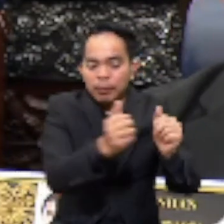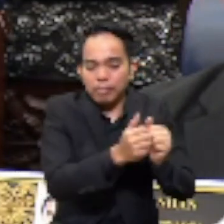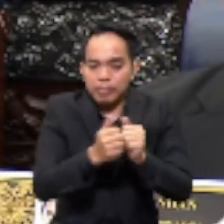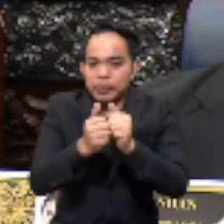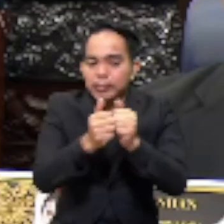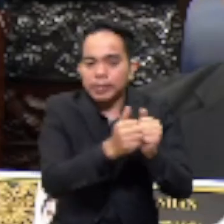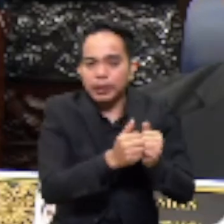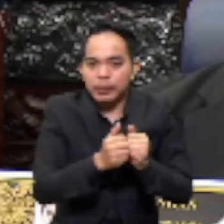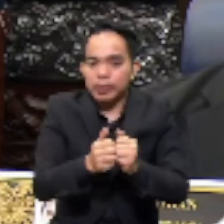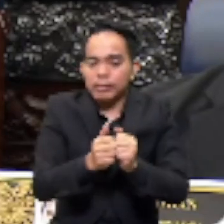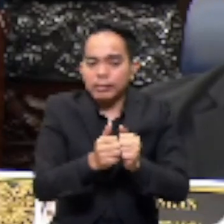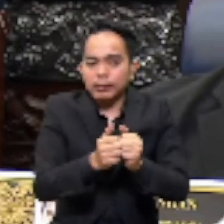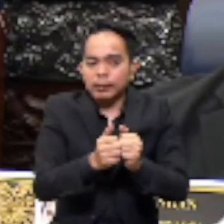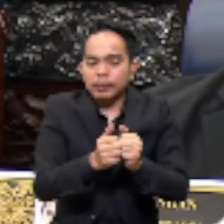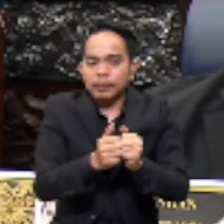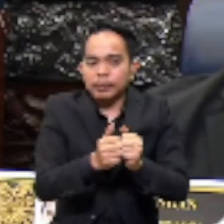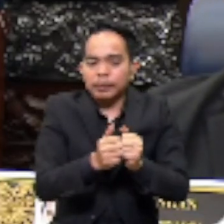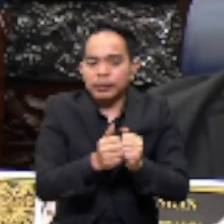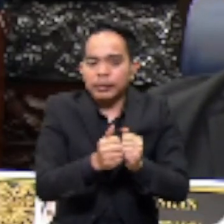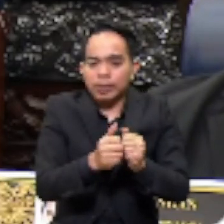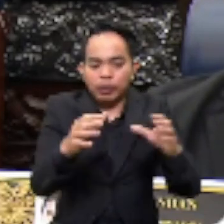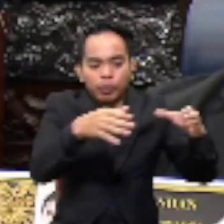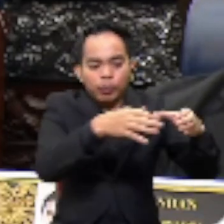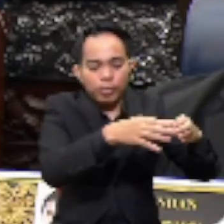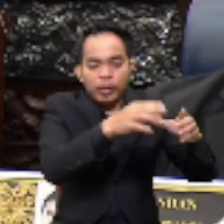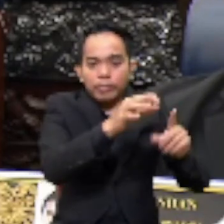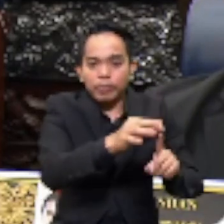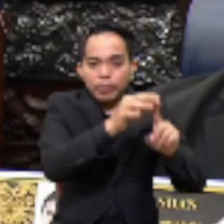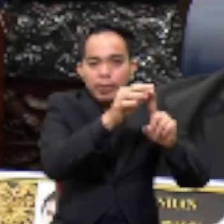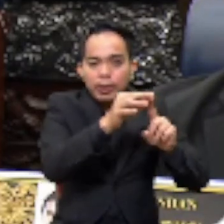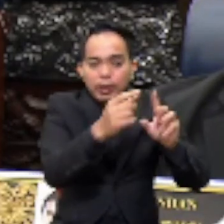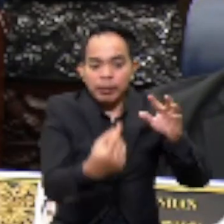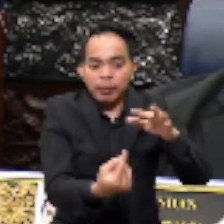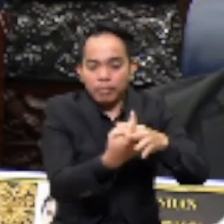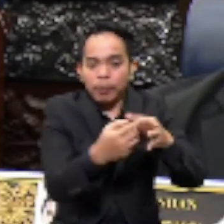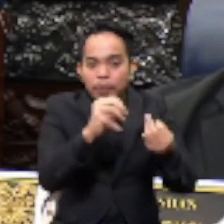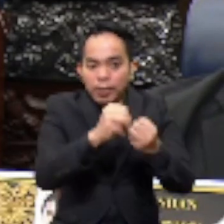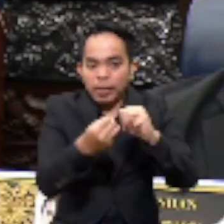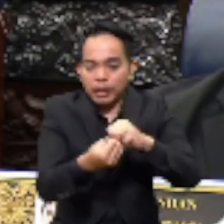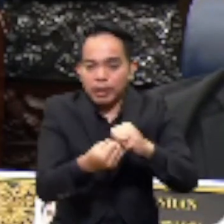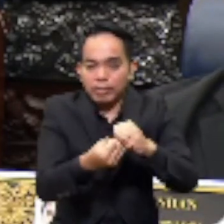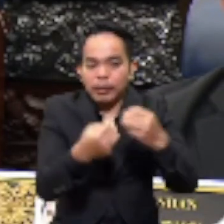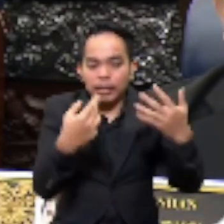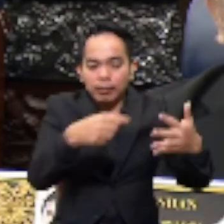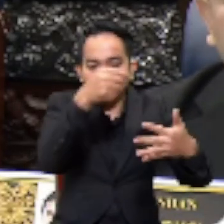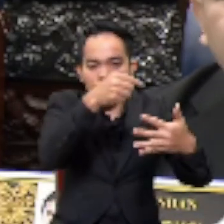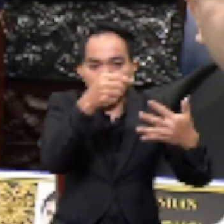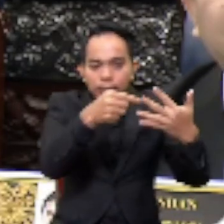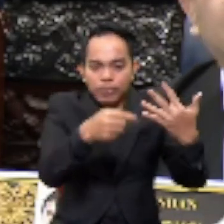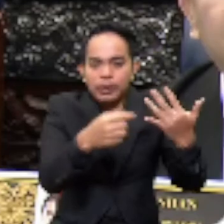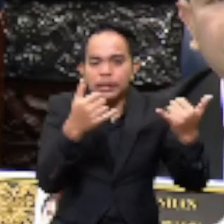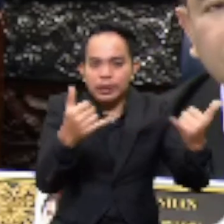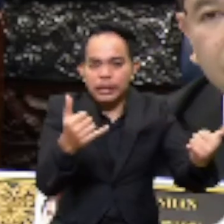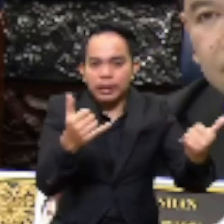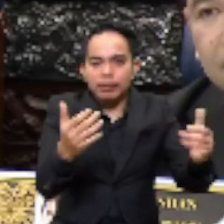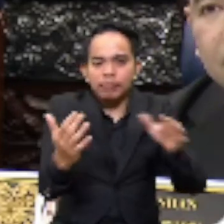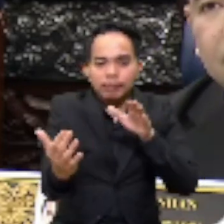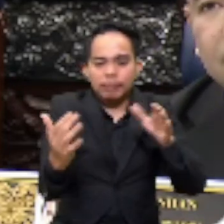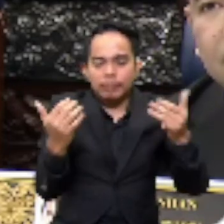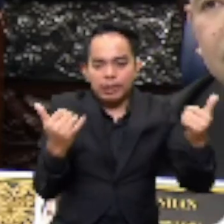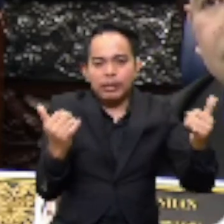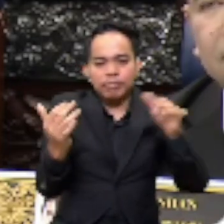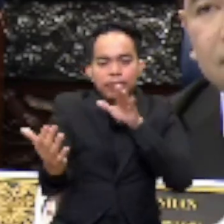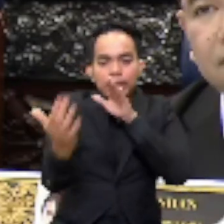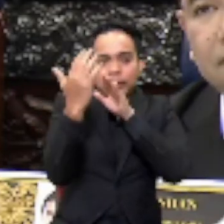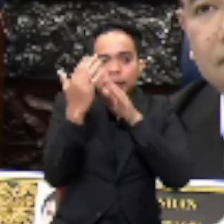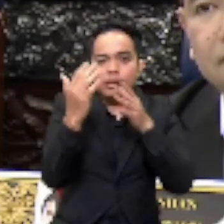select komit dewan yang mulia ini maka semua isu-isu yang telah dibangkitkan oleh yang berhormat memang sedang ditangani dan kita yakin